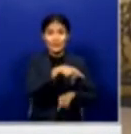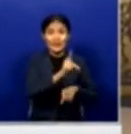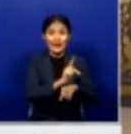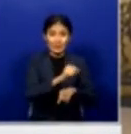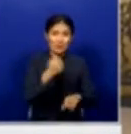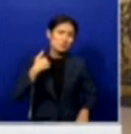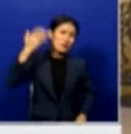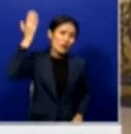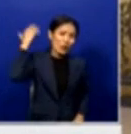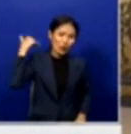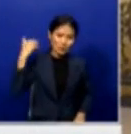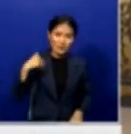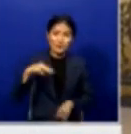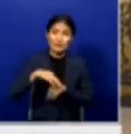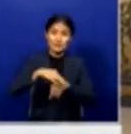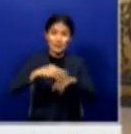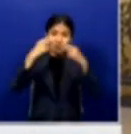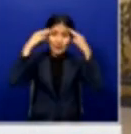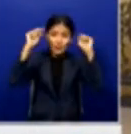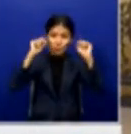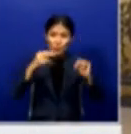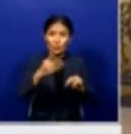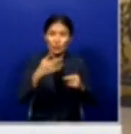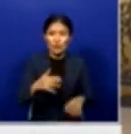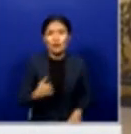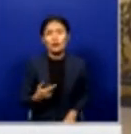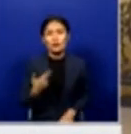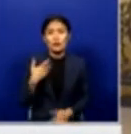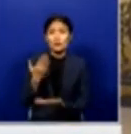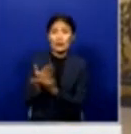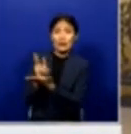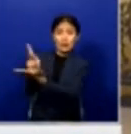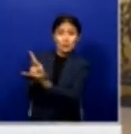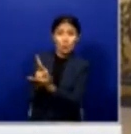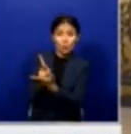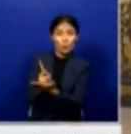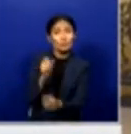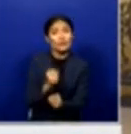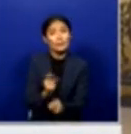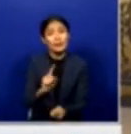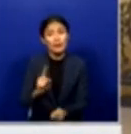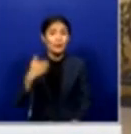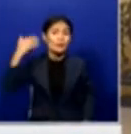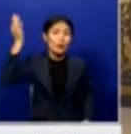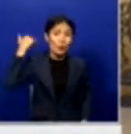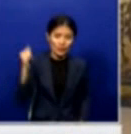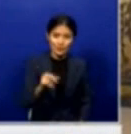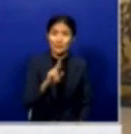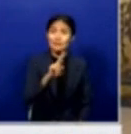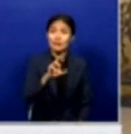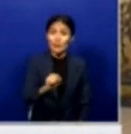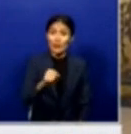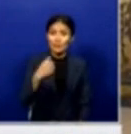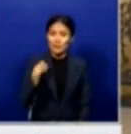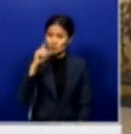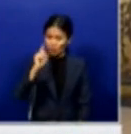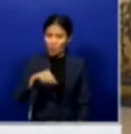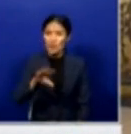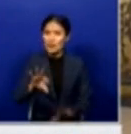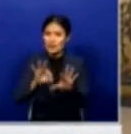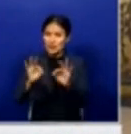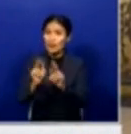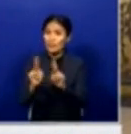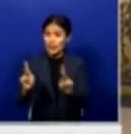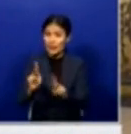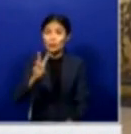ไรนะครับในช่วงนั้นเนี่ยสภาก็มีการตั้งกรรมธิการวิสามัญเพื่อติดตามการใช้เงิน